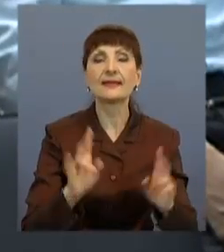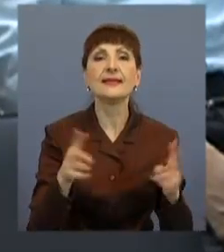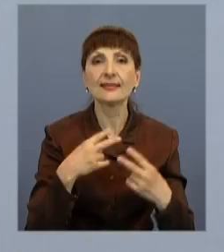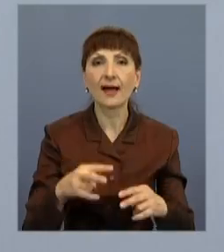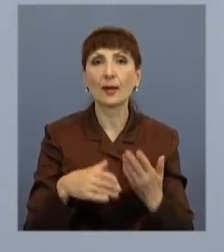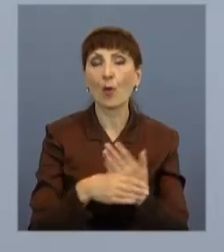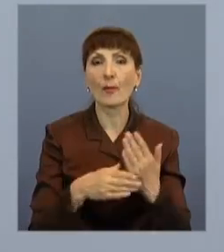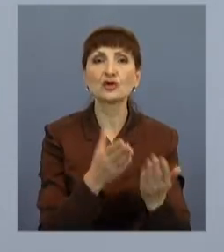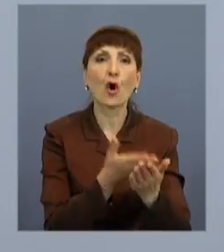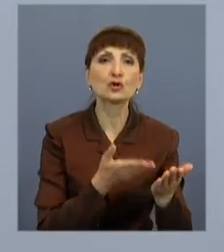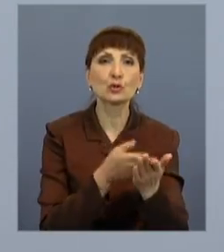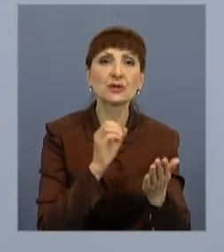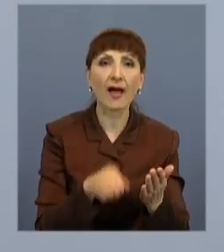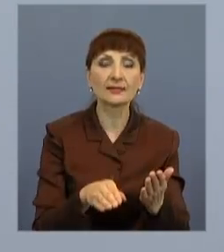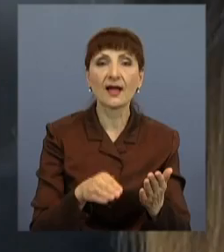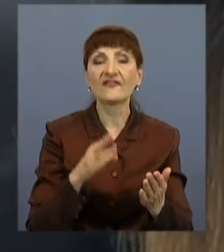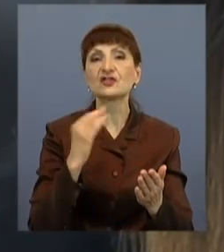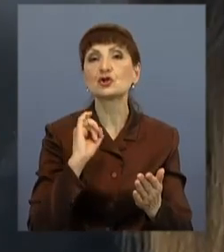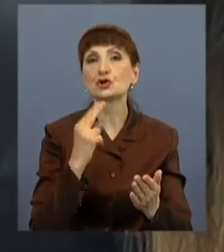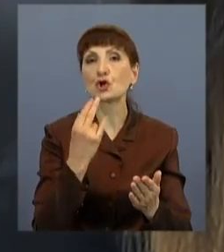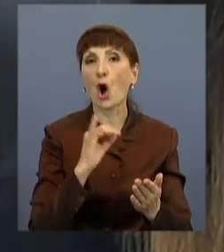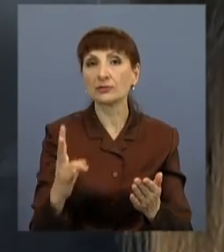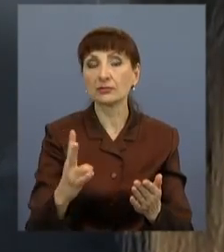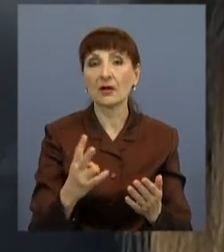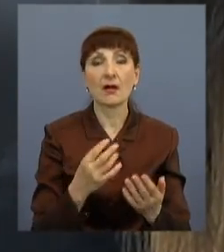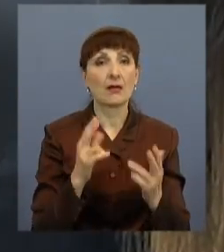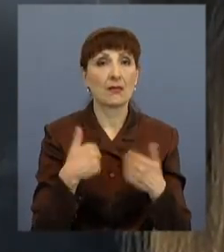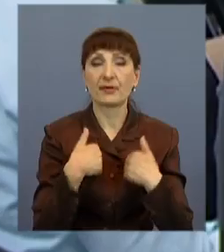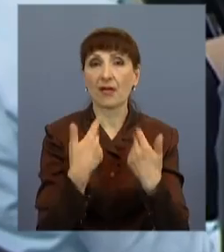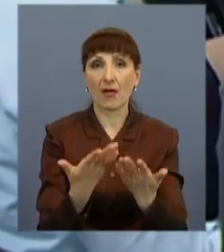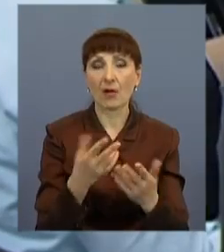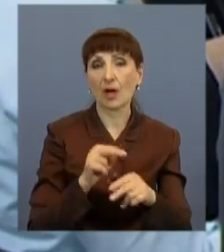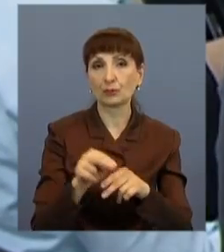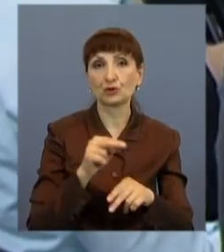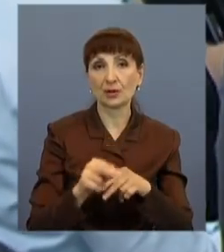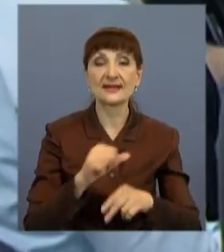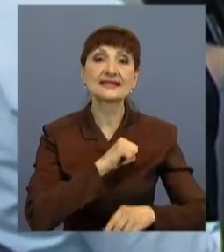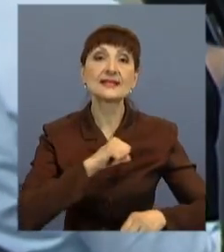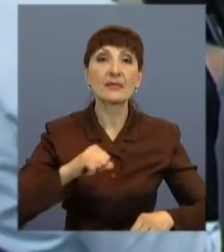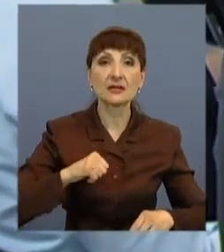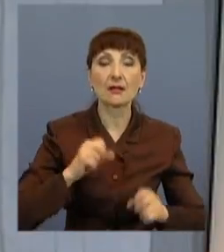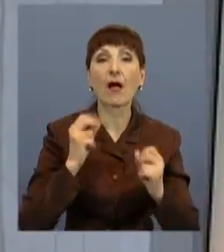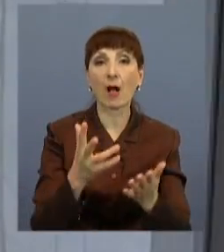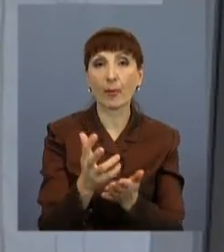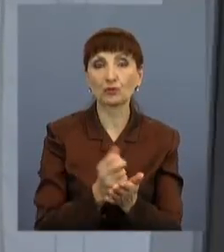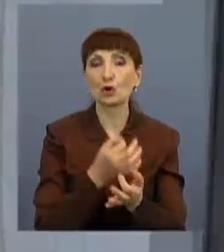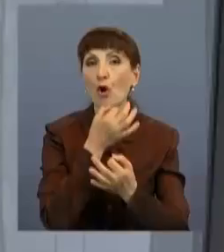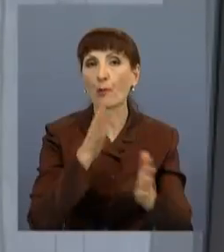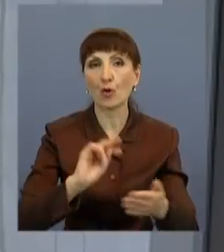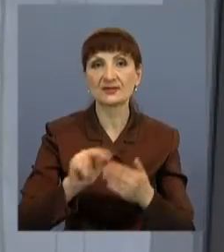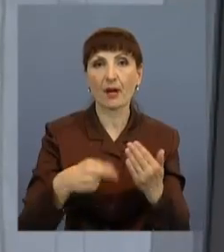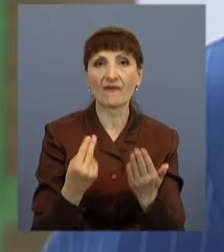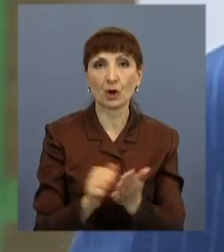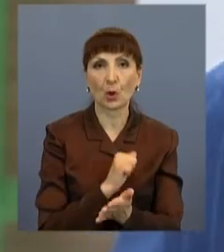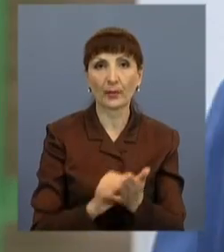понадобилась помощь консультанта, в центрах обслуживания населения предлагают пройти бесплатное обучение, как самостоятельно получить любой необходимый